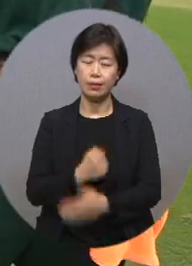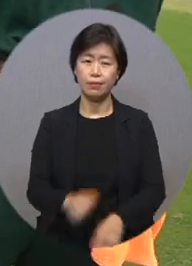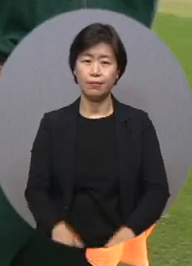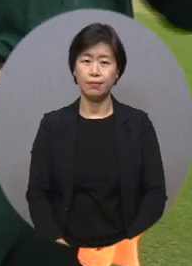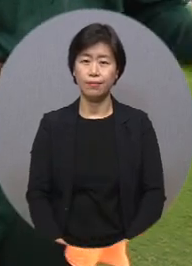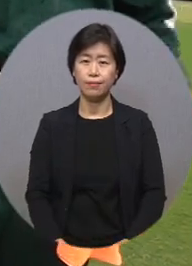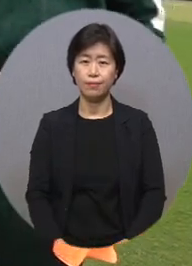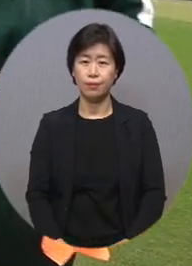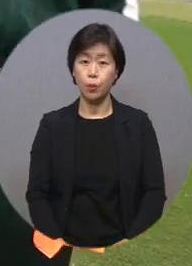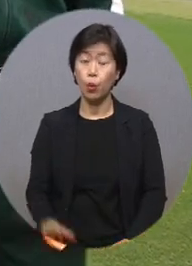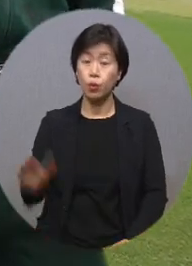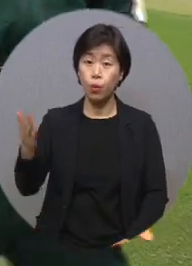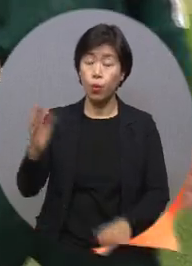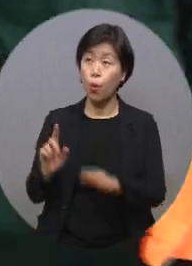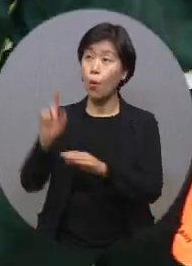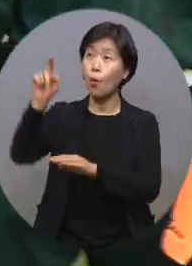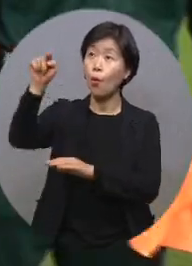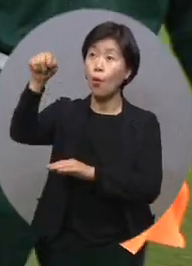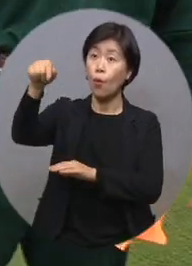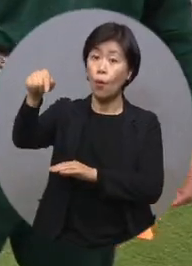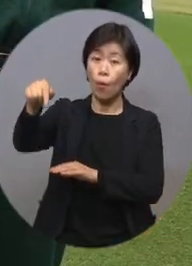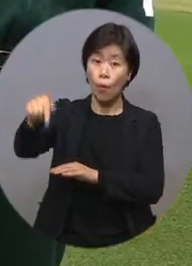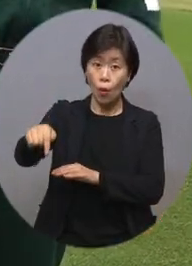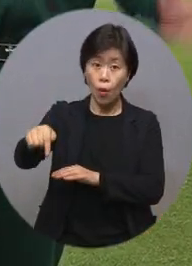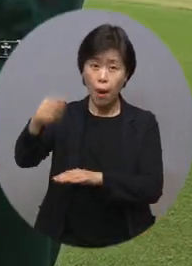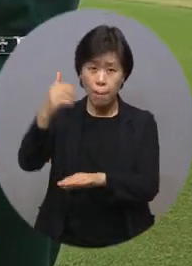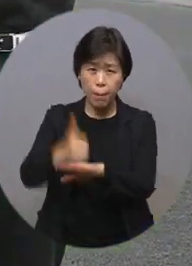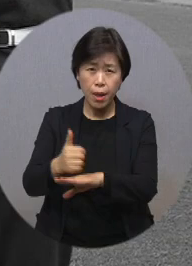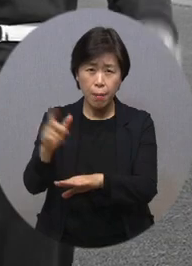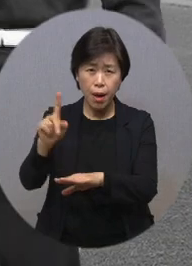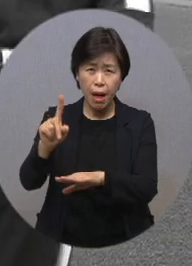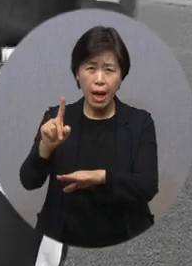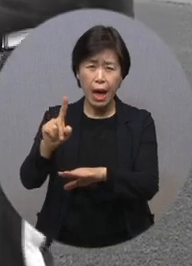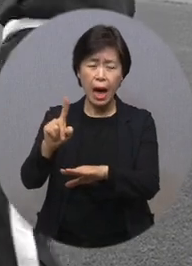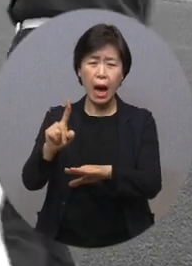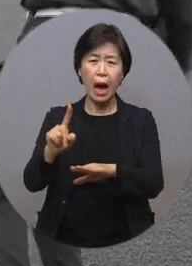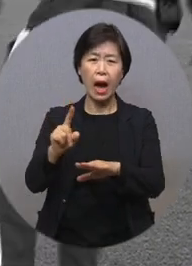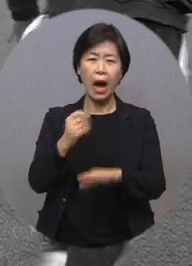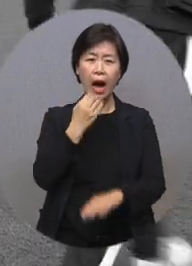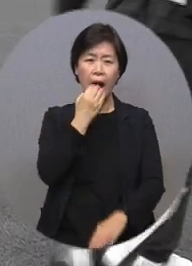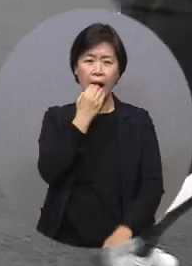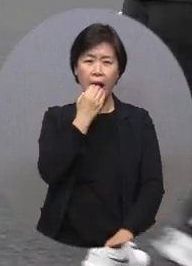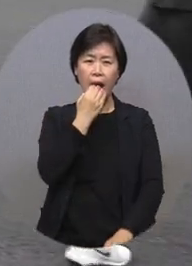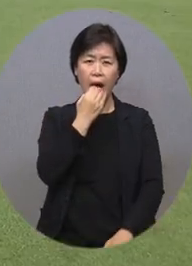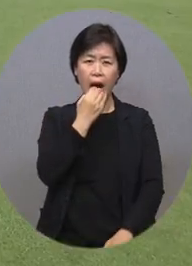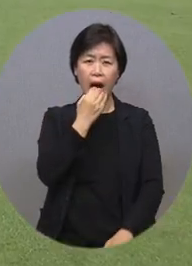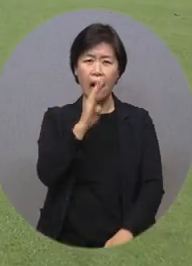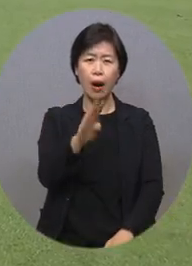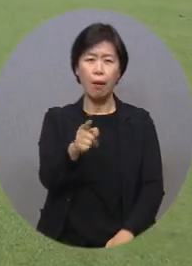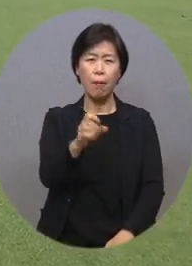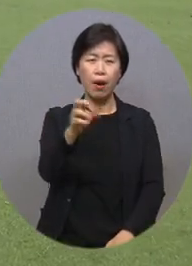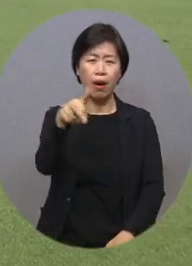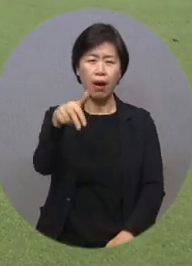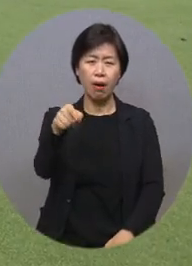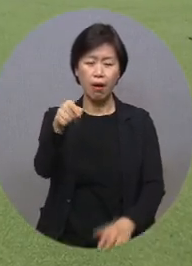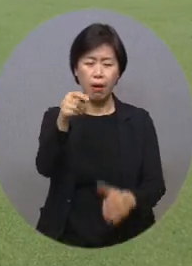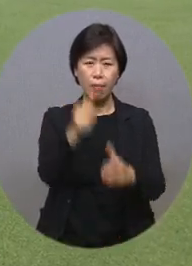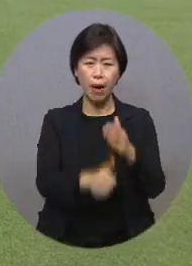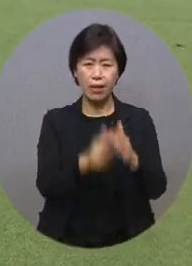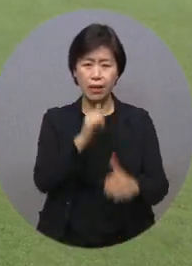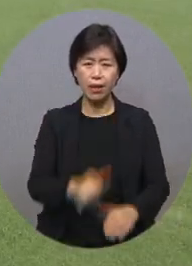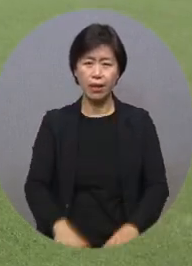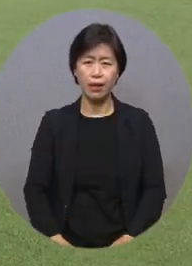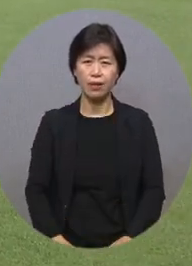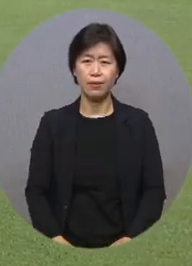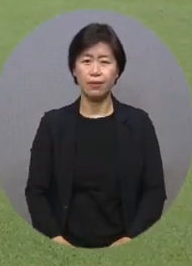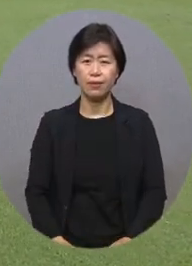오, 오, 됐어, 됐어, 됐어, 됐어. 오, 빵! 아! 빵커! 빵커야, 빵커. 이거 맞바람